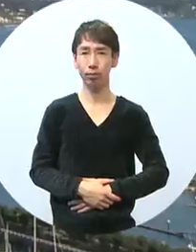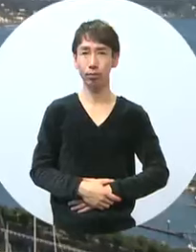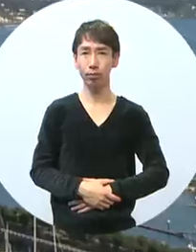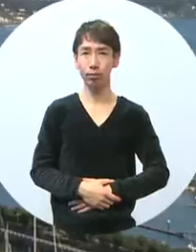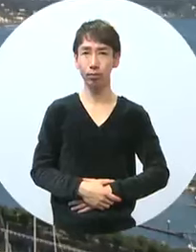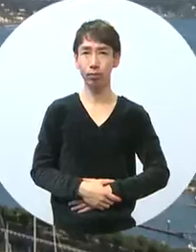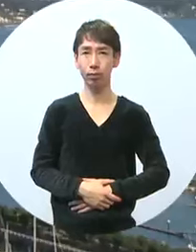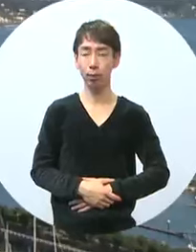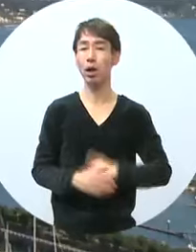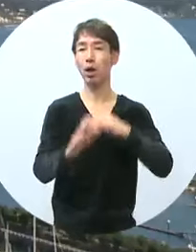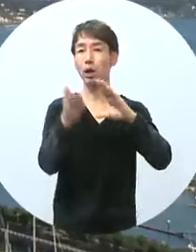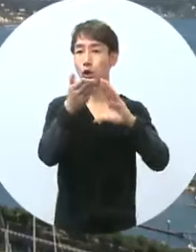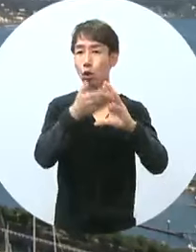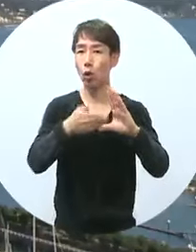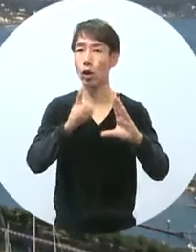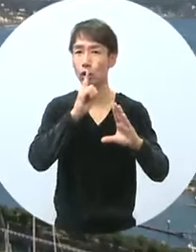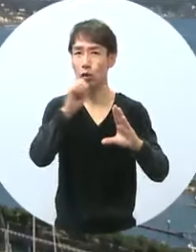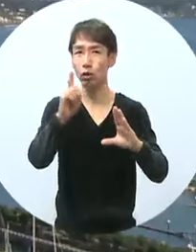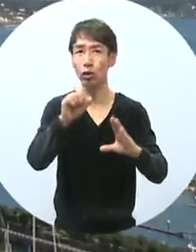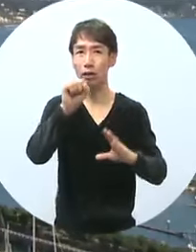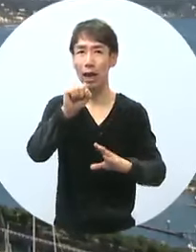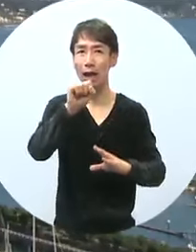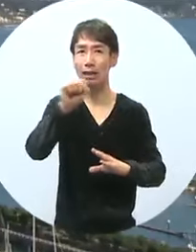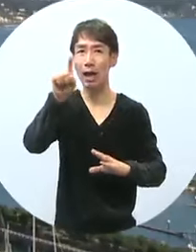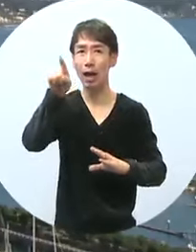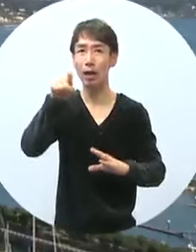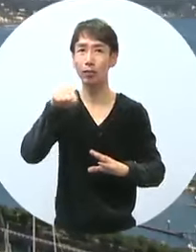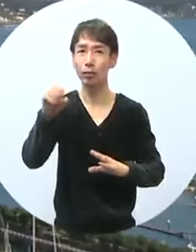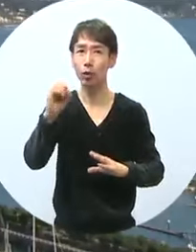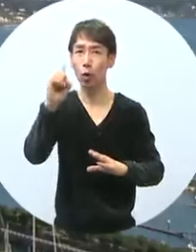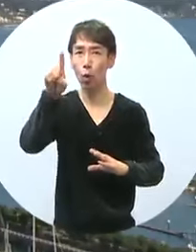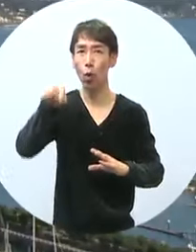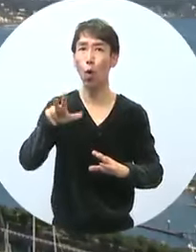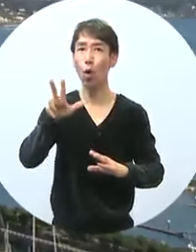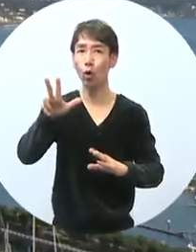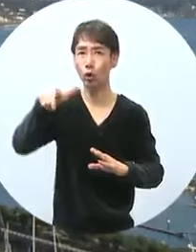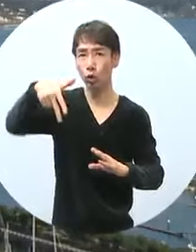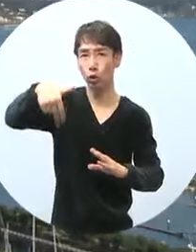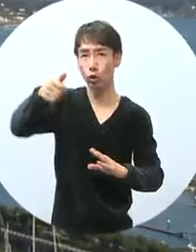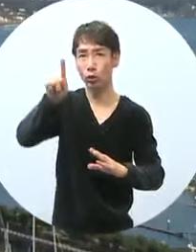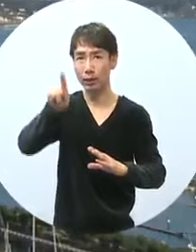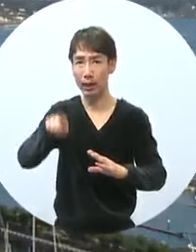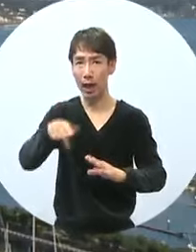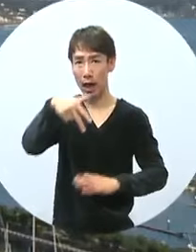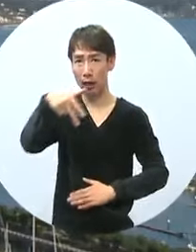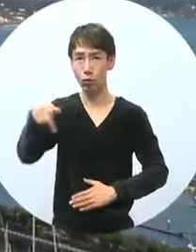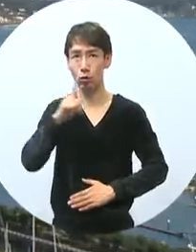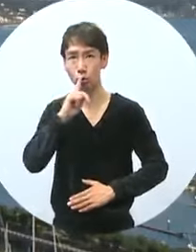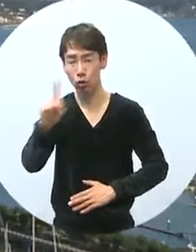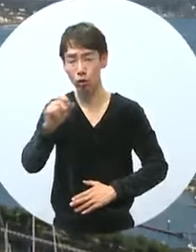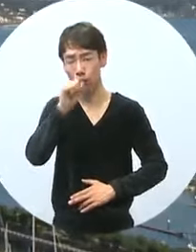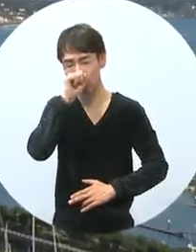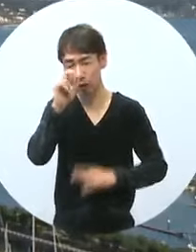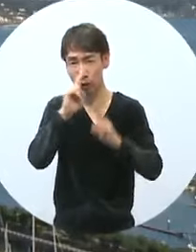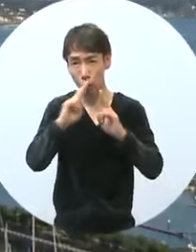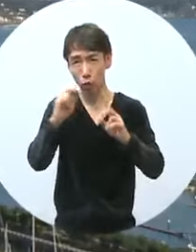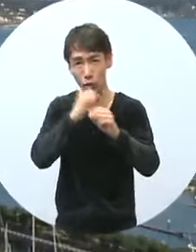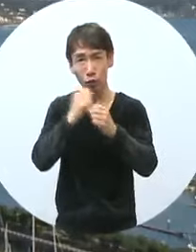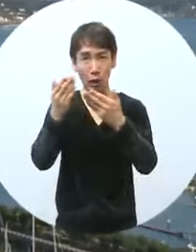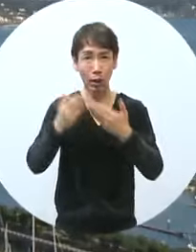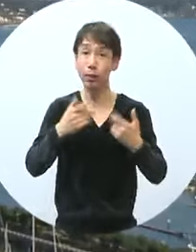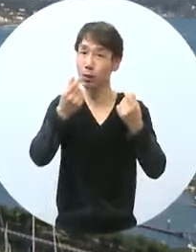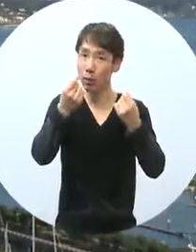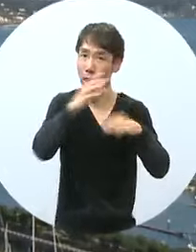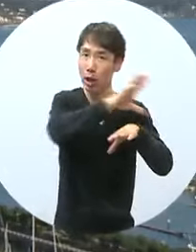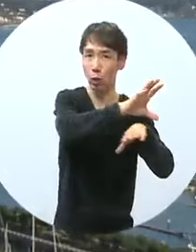この湘南というとですね、サザンオールスターズが、いろんな名曲を作っていただきましたよね。江ノ島も出